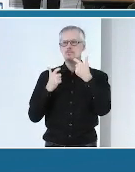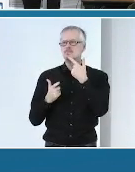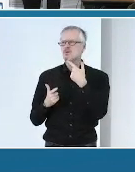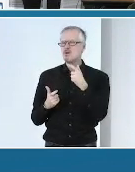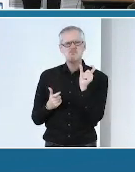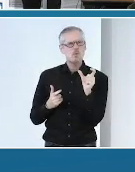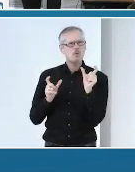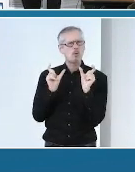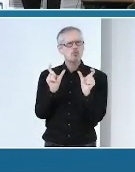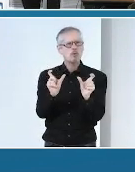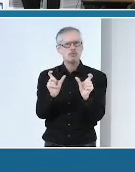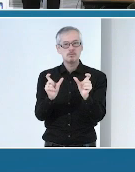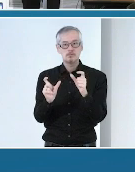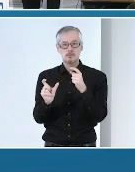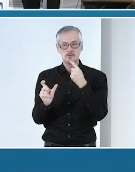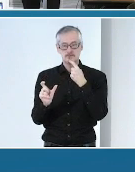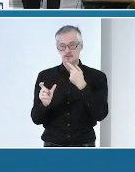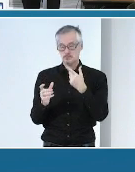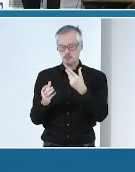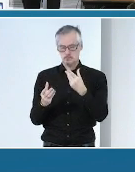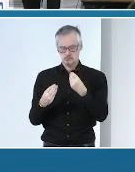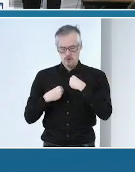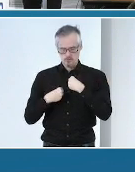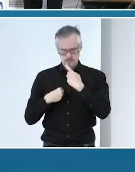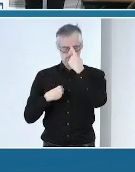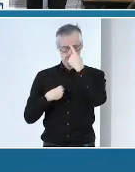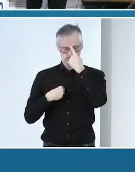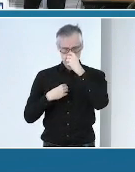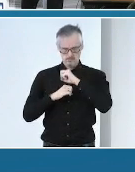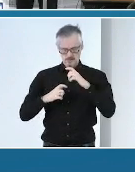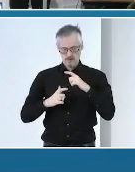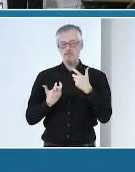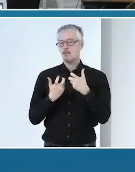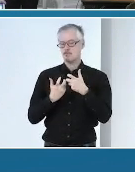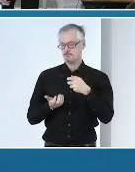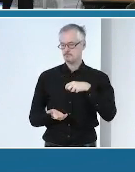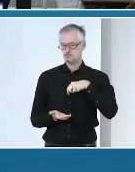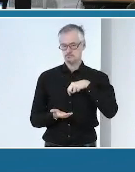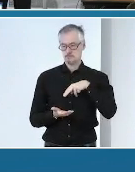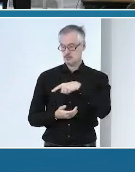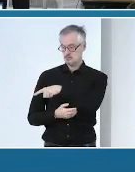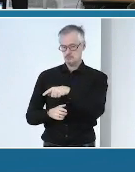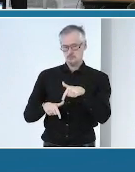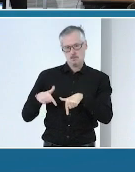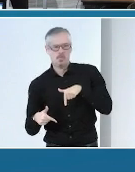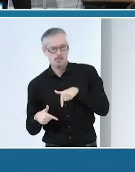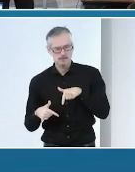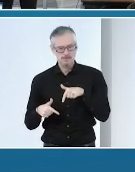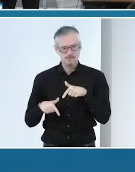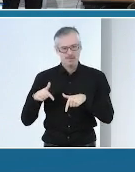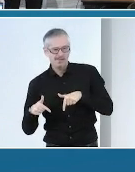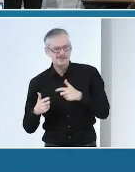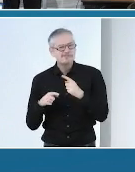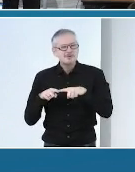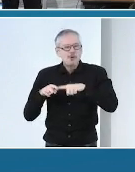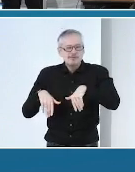ramener au statu quo. C'est-à-dire, je marche, hop, je trébuche sur le fil,